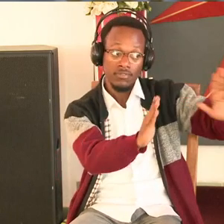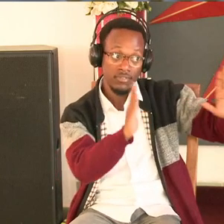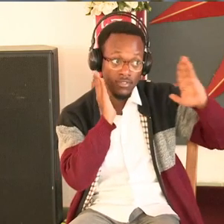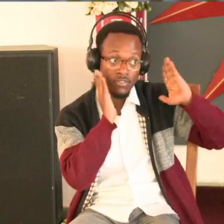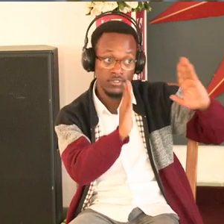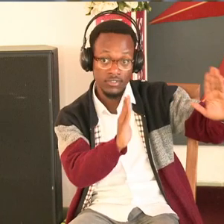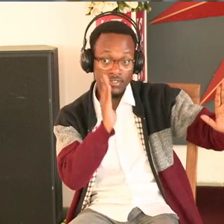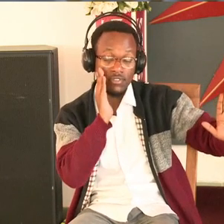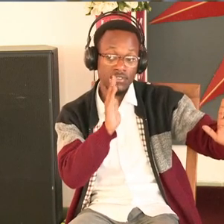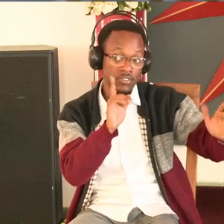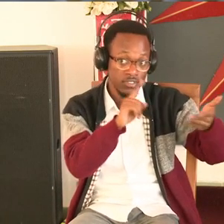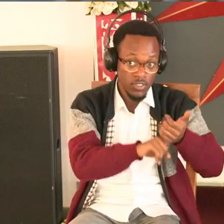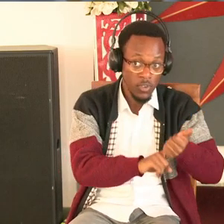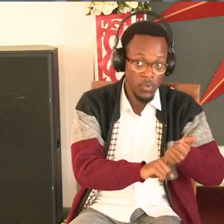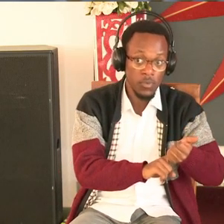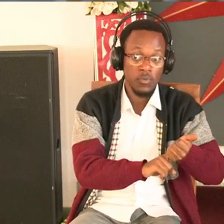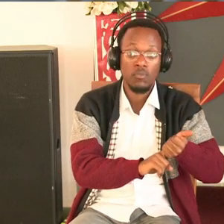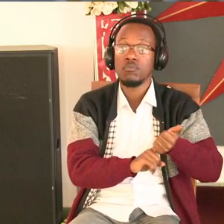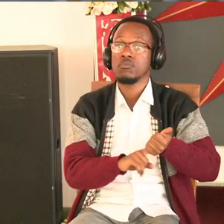Simoni yabatekerereje